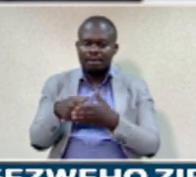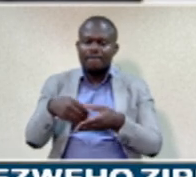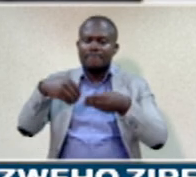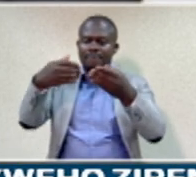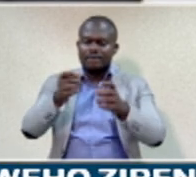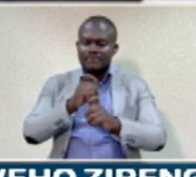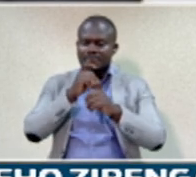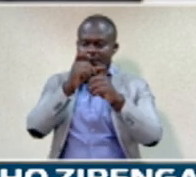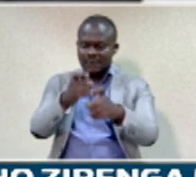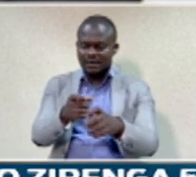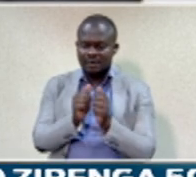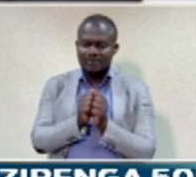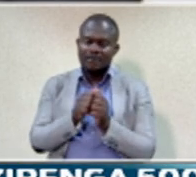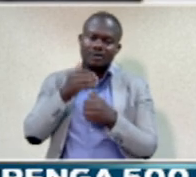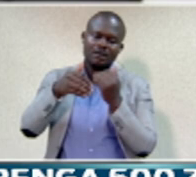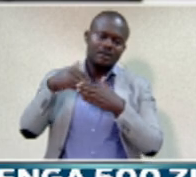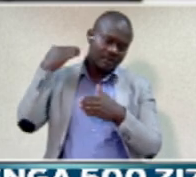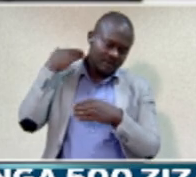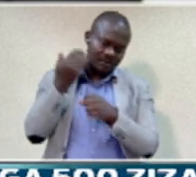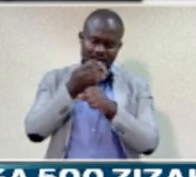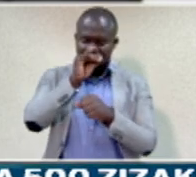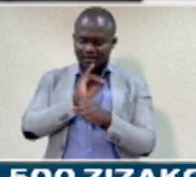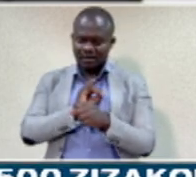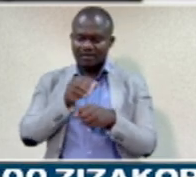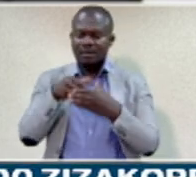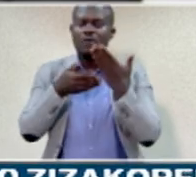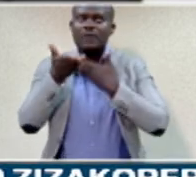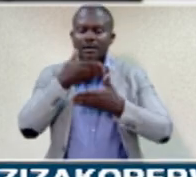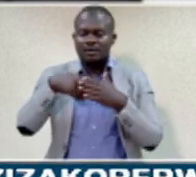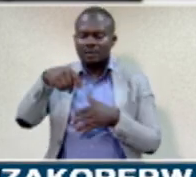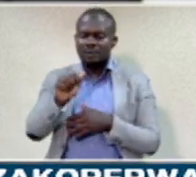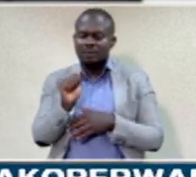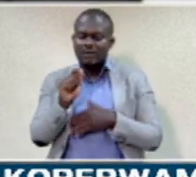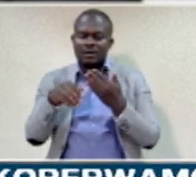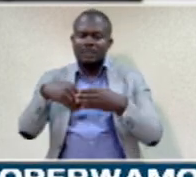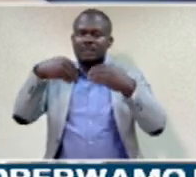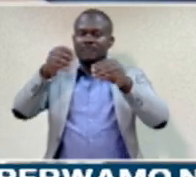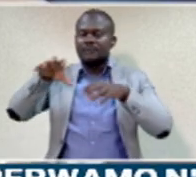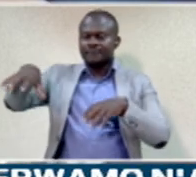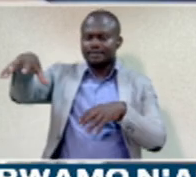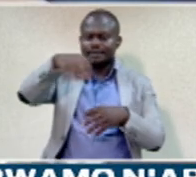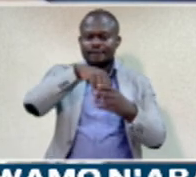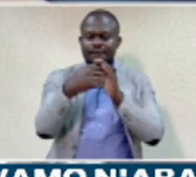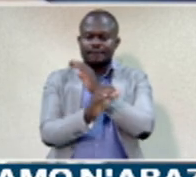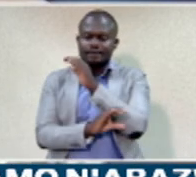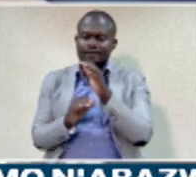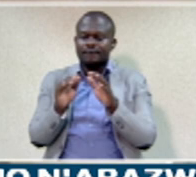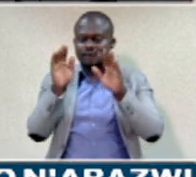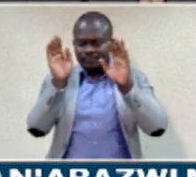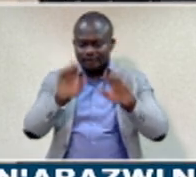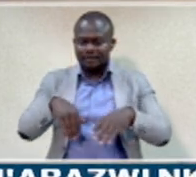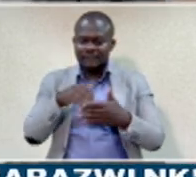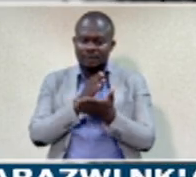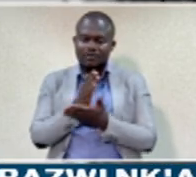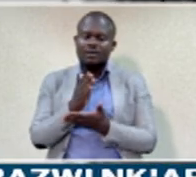bamuha ibihembo nyuma ya genocide yakorewe abatutsi mu biganiro Paul Rusesabagina yagiye atanga hirya no hino mu mahanga yirengagije